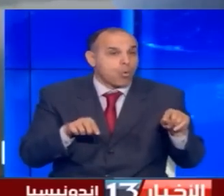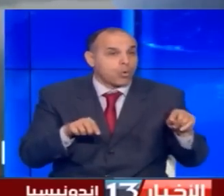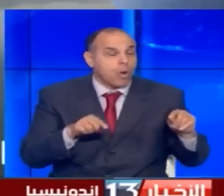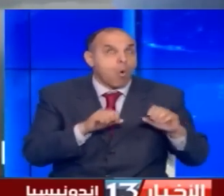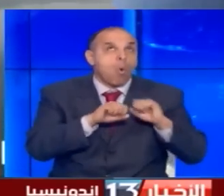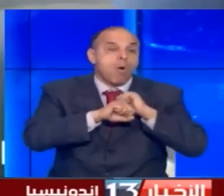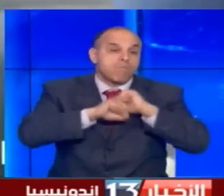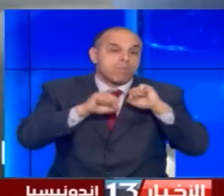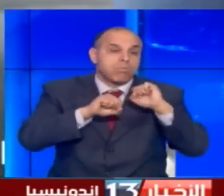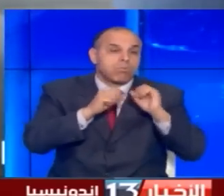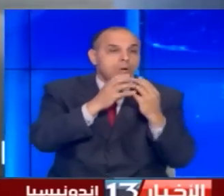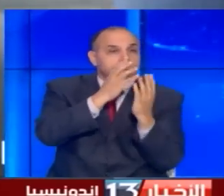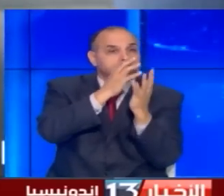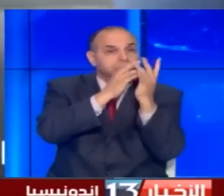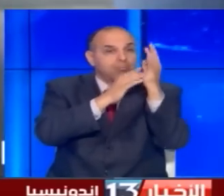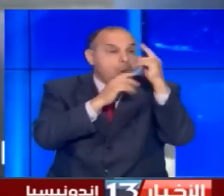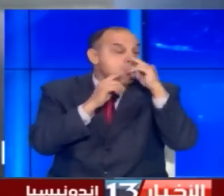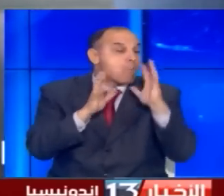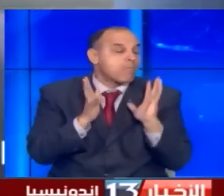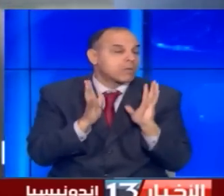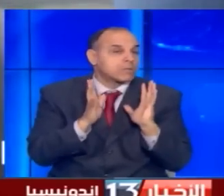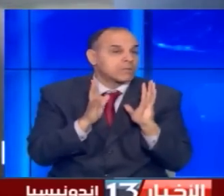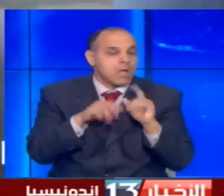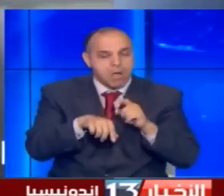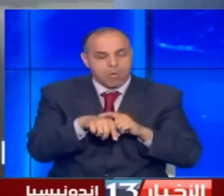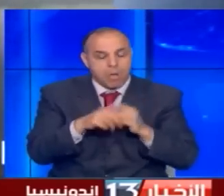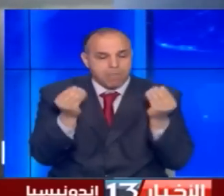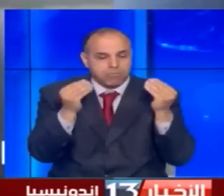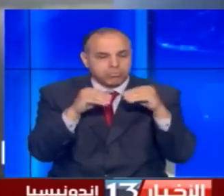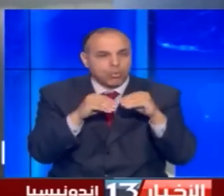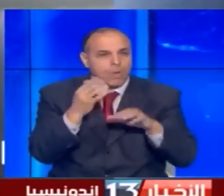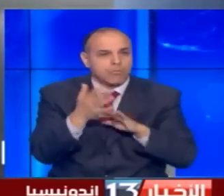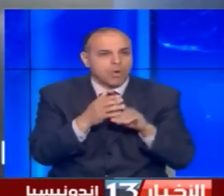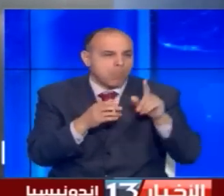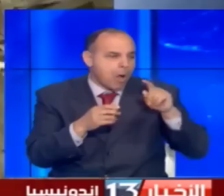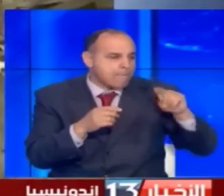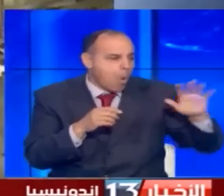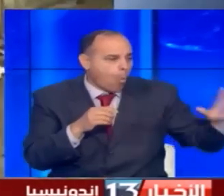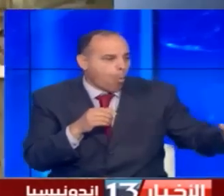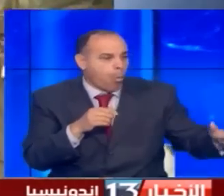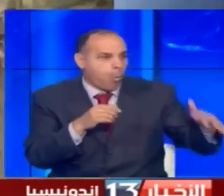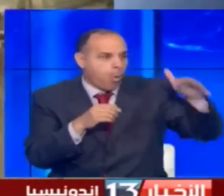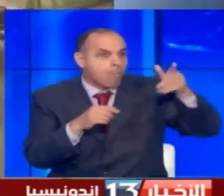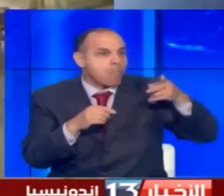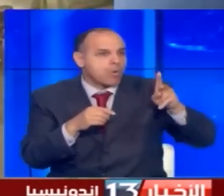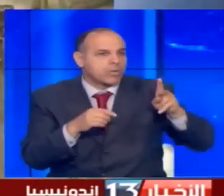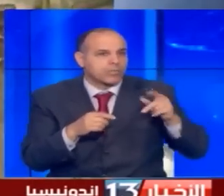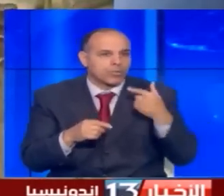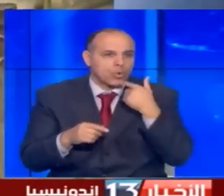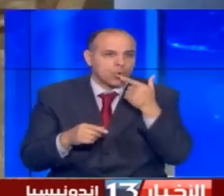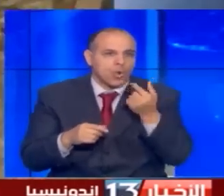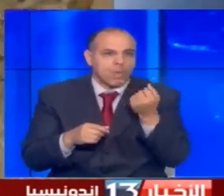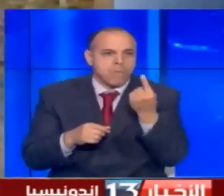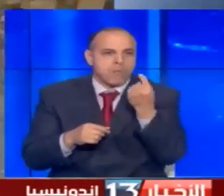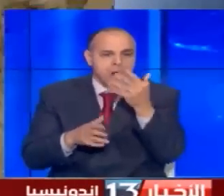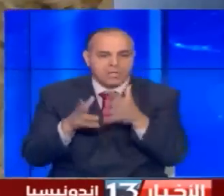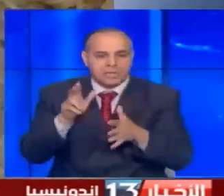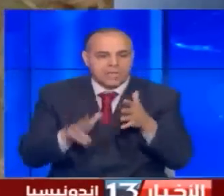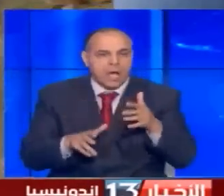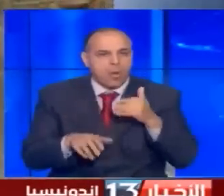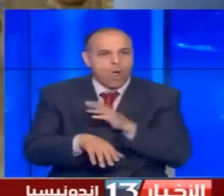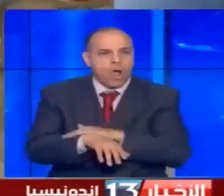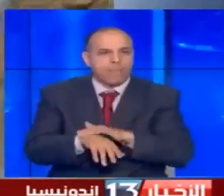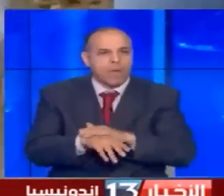الثوران المستمر لبركان كاراكاتوا في حدوث المزيد من موجات التسونامي. وقد فر اليوم مئات الأشخاص